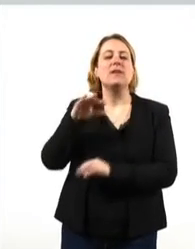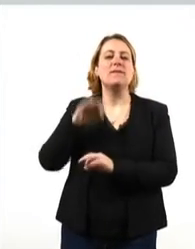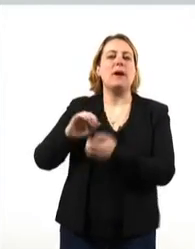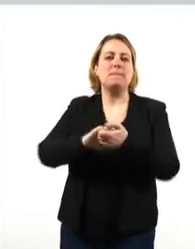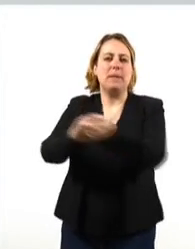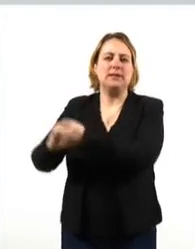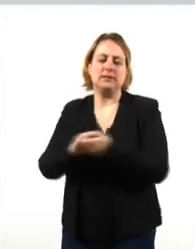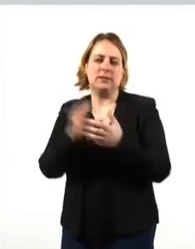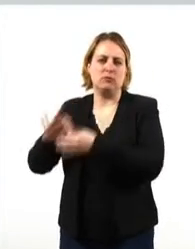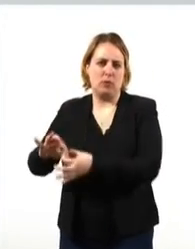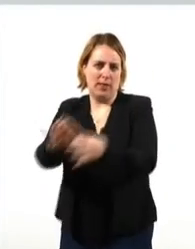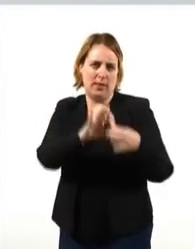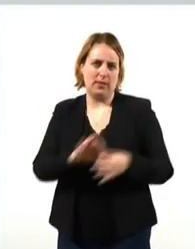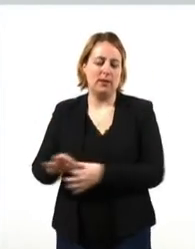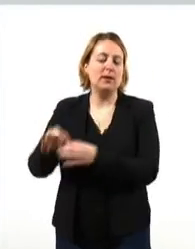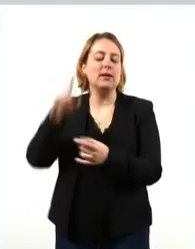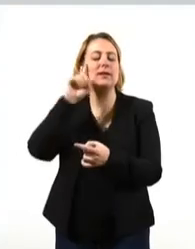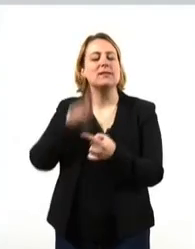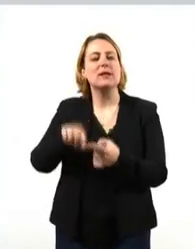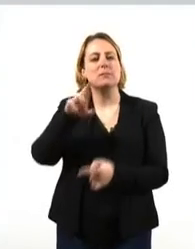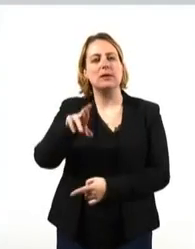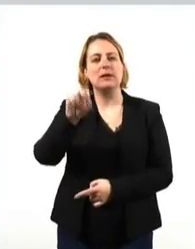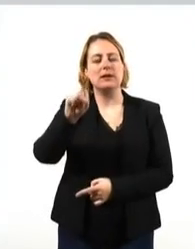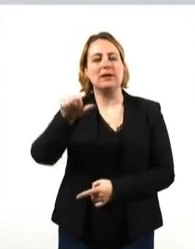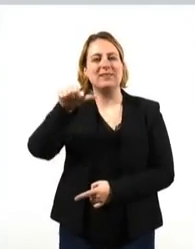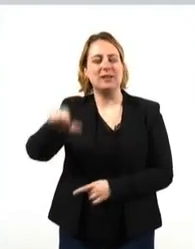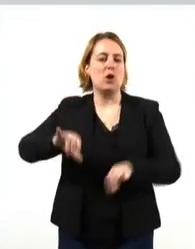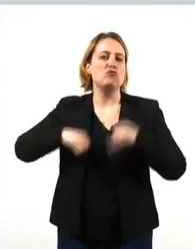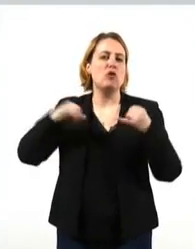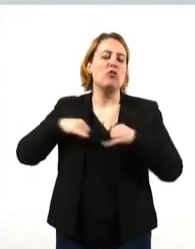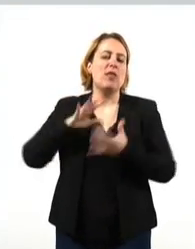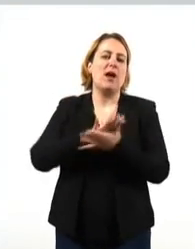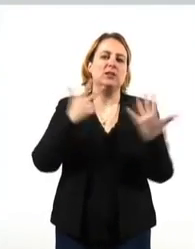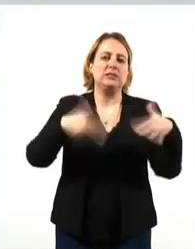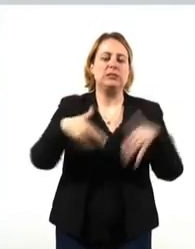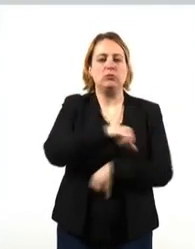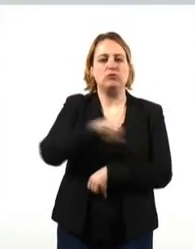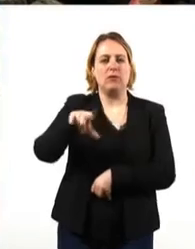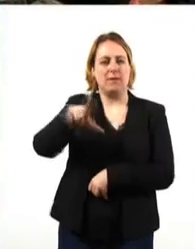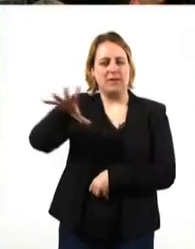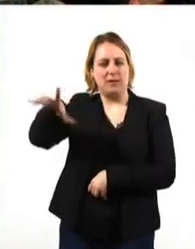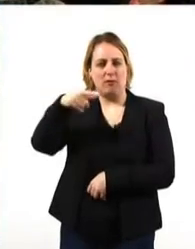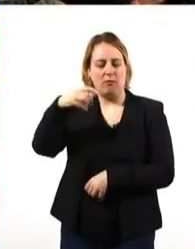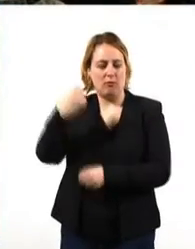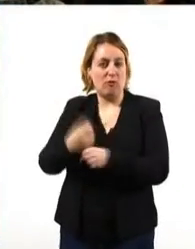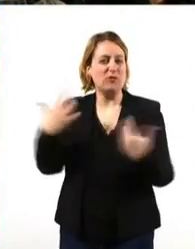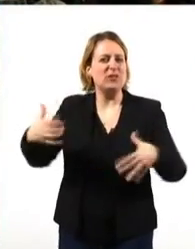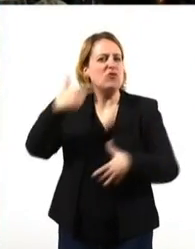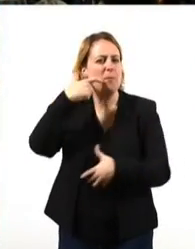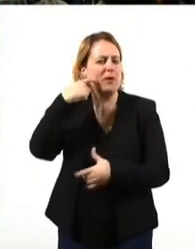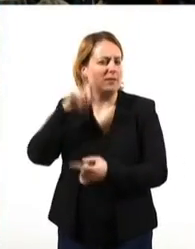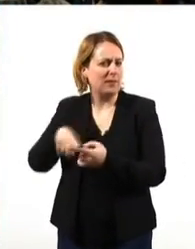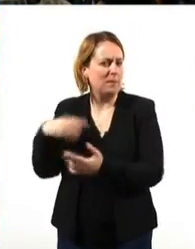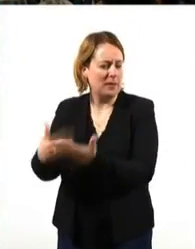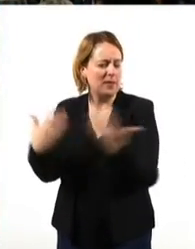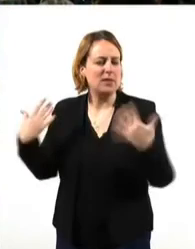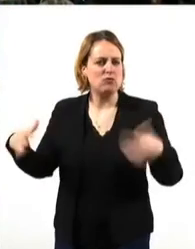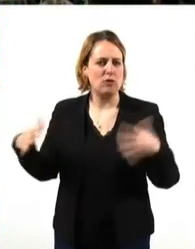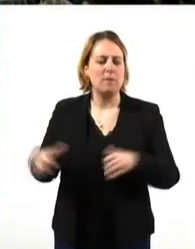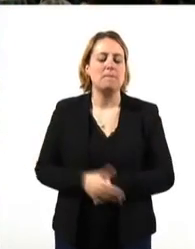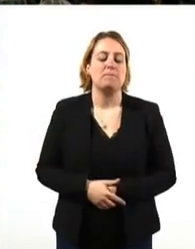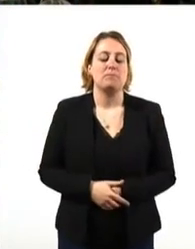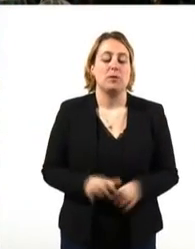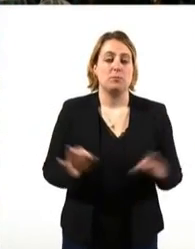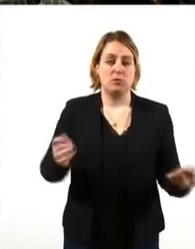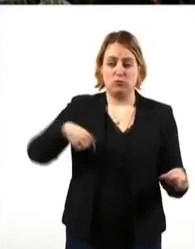solidarités, la question du RSA jeune, donc pour les 18-25 ans, a tout de suite été balayée. Et donc pour nous, le sujet, c'est comment est-ce qu'on